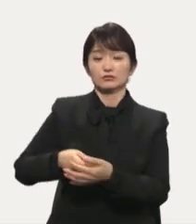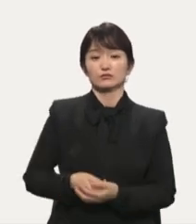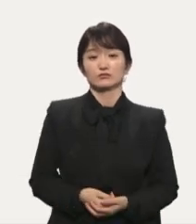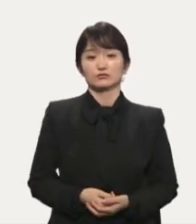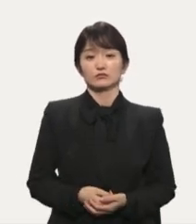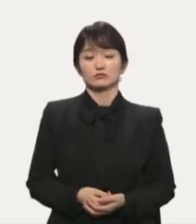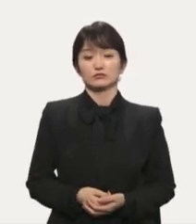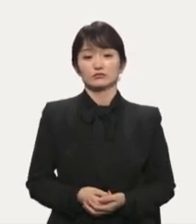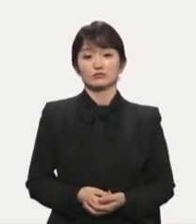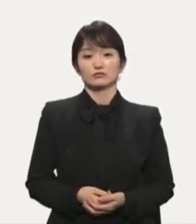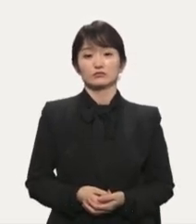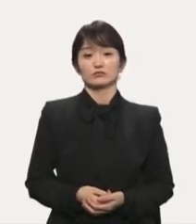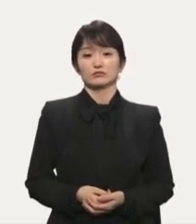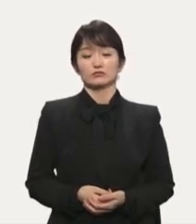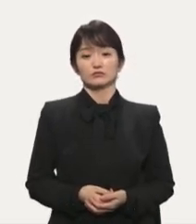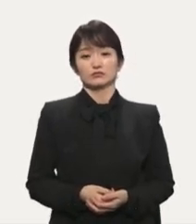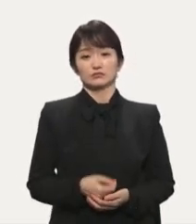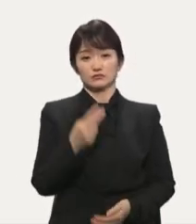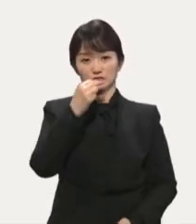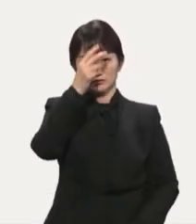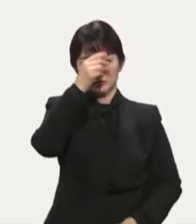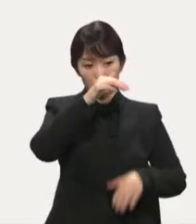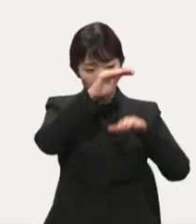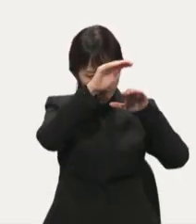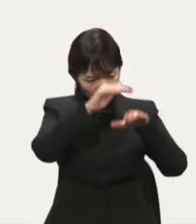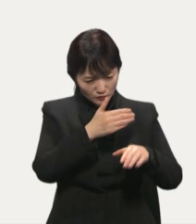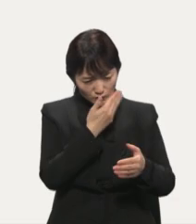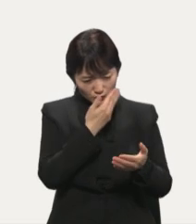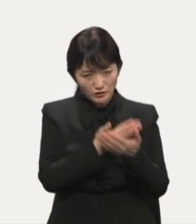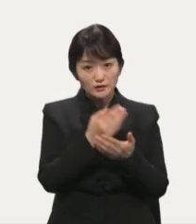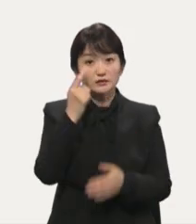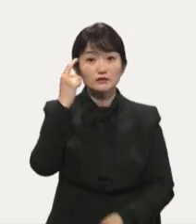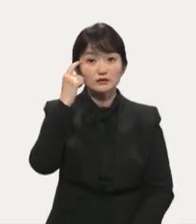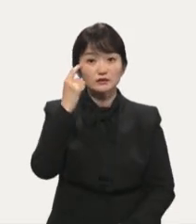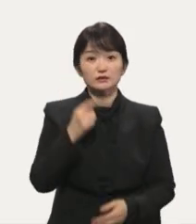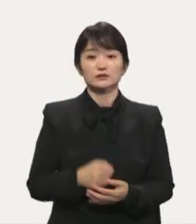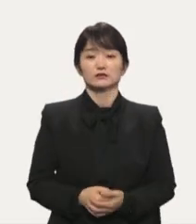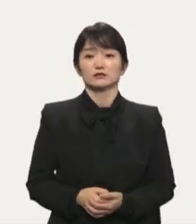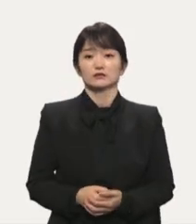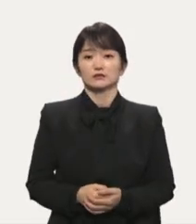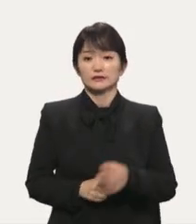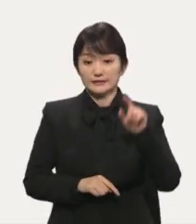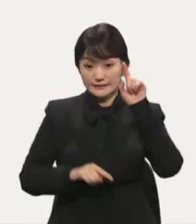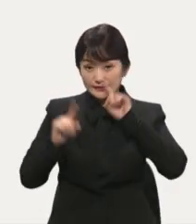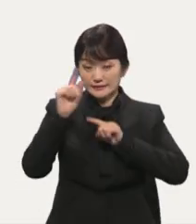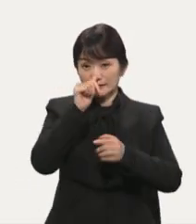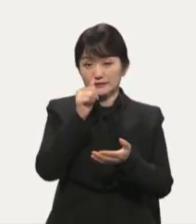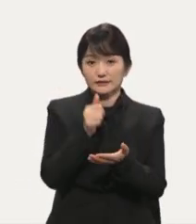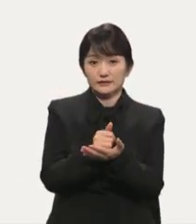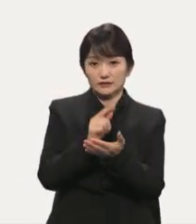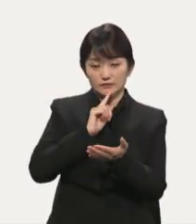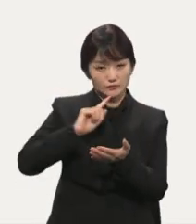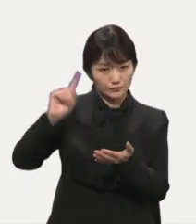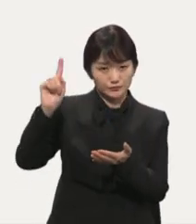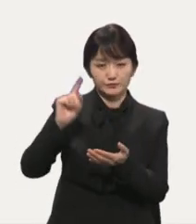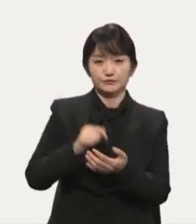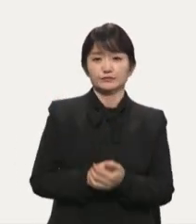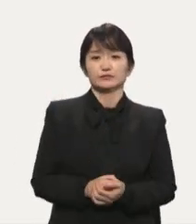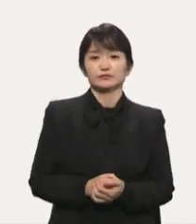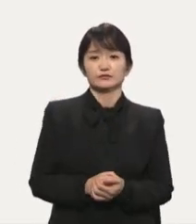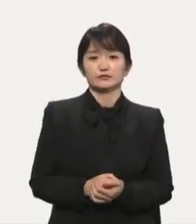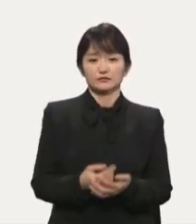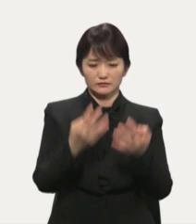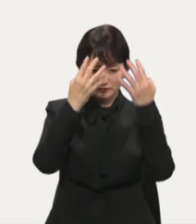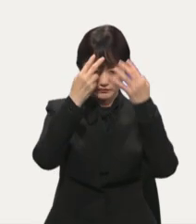2년 구했으면 검찰이 사안을 꽤 중하게 보고 있는 거 아니 그렇죠 이게 뭐 상해 혐의로 기소가 된 거라고 하는데 어쨌든 징역